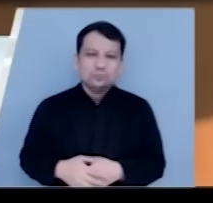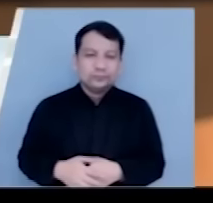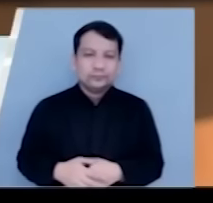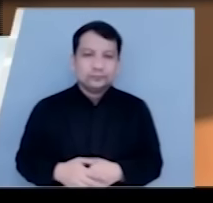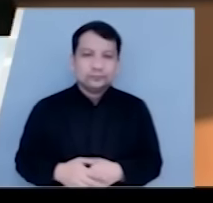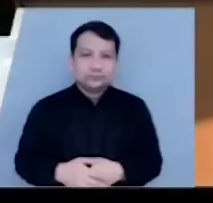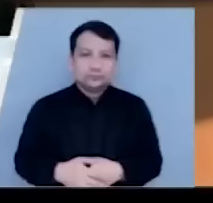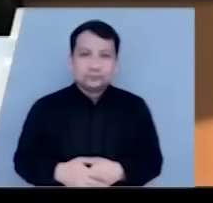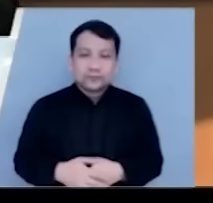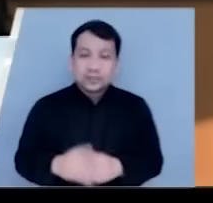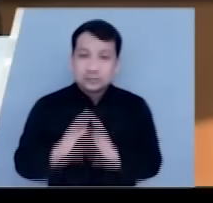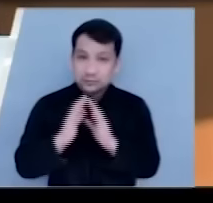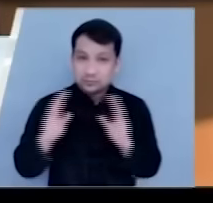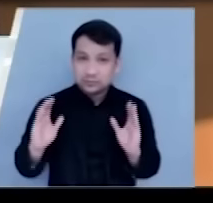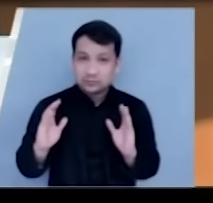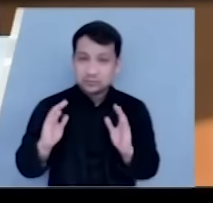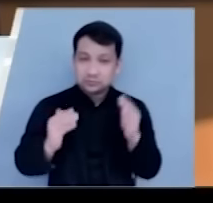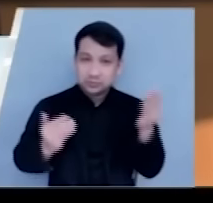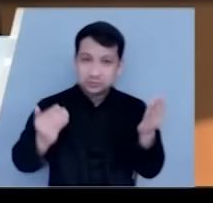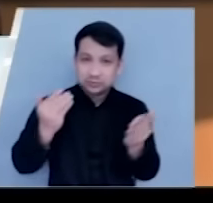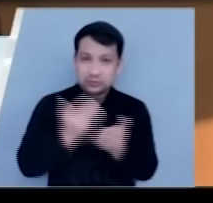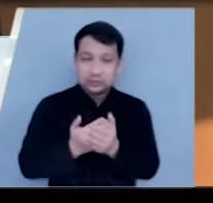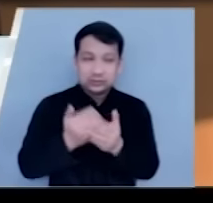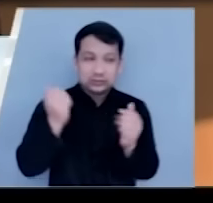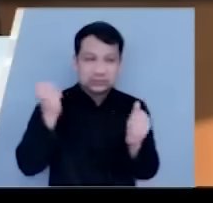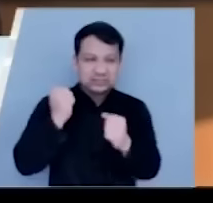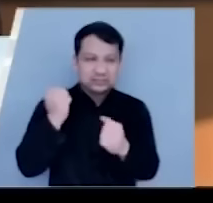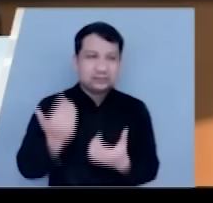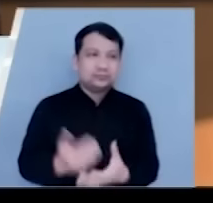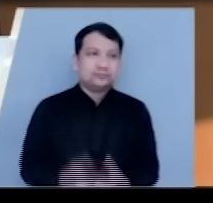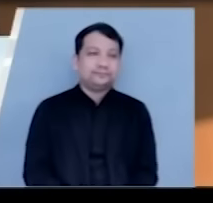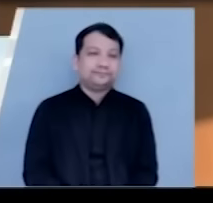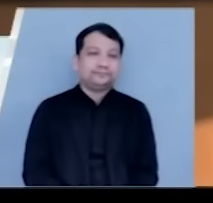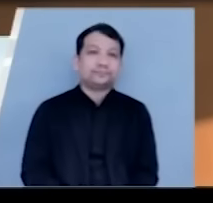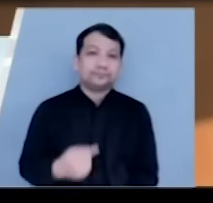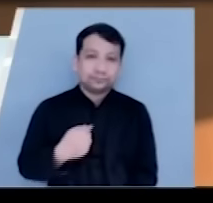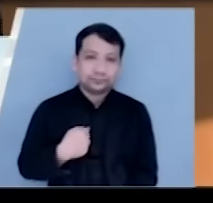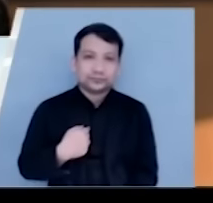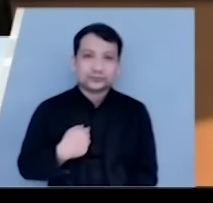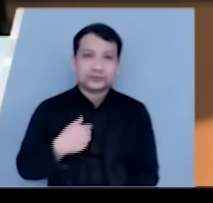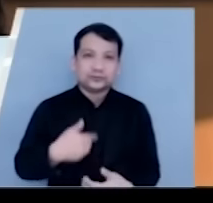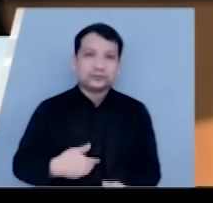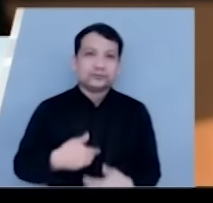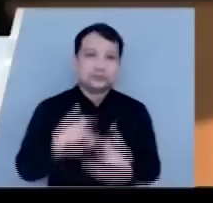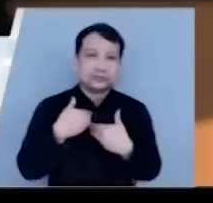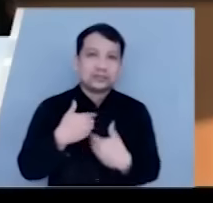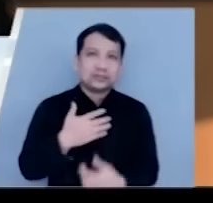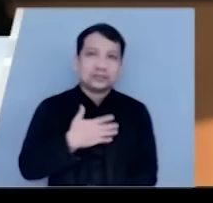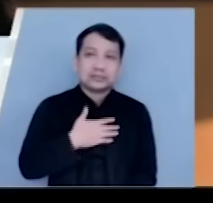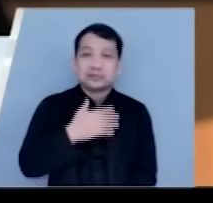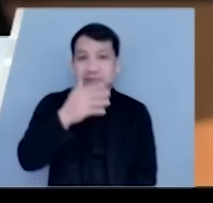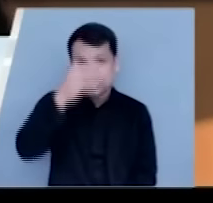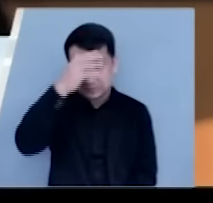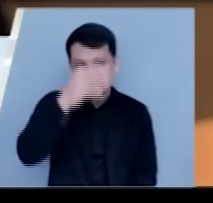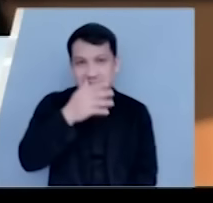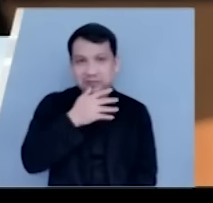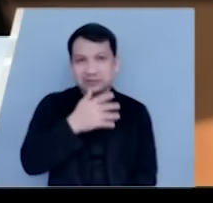malaki kong naabot na pangarap is maging proud sa akin talaga po yung parents ko.